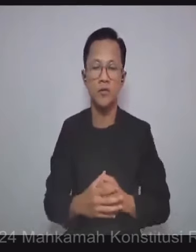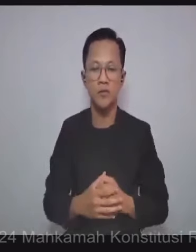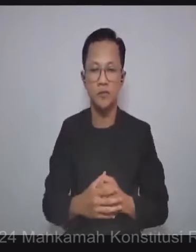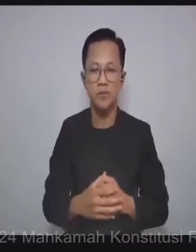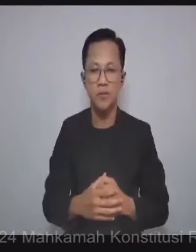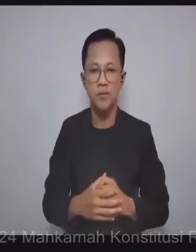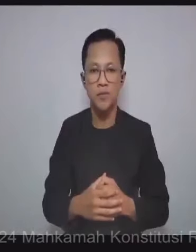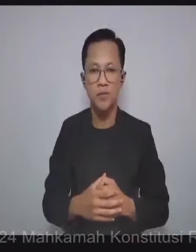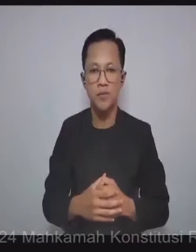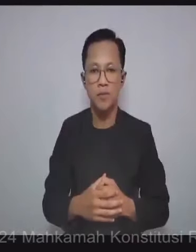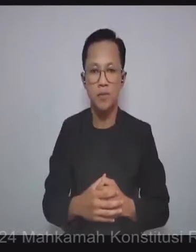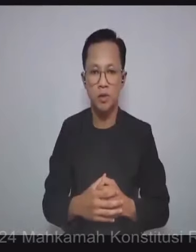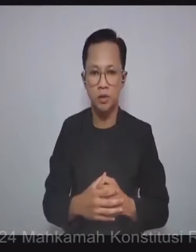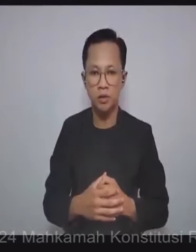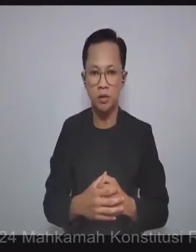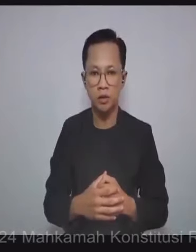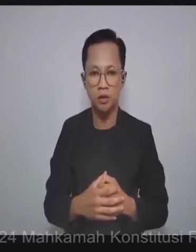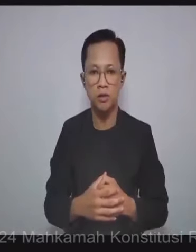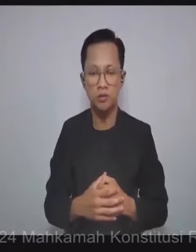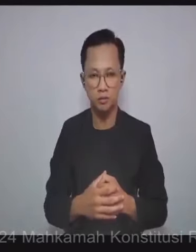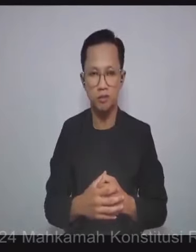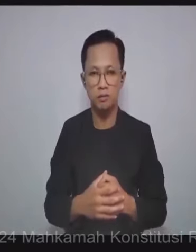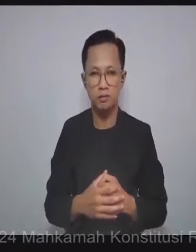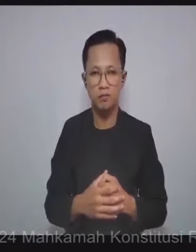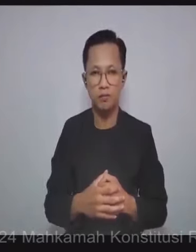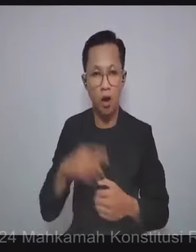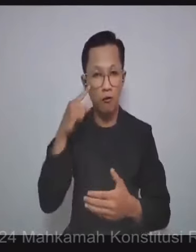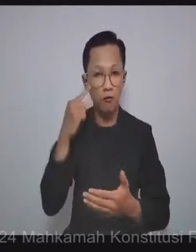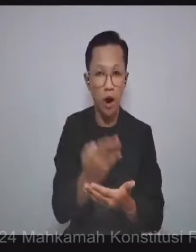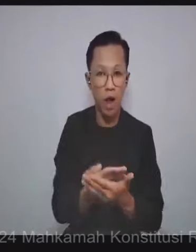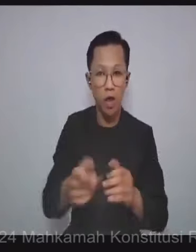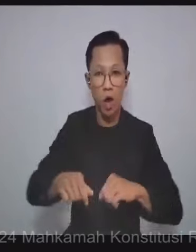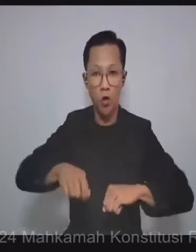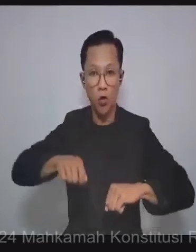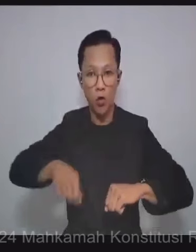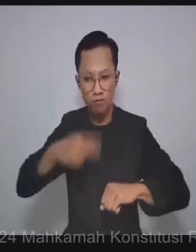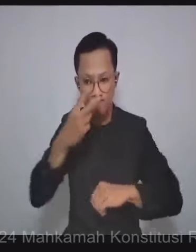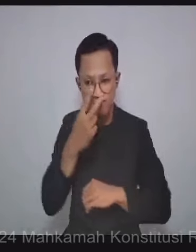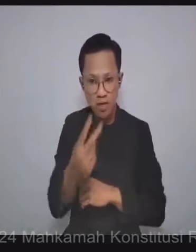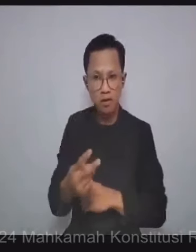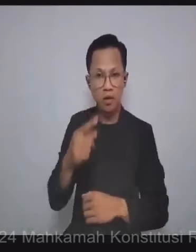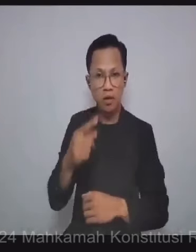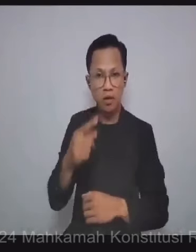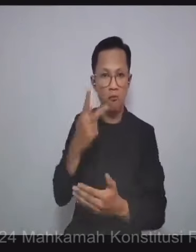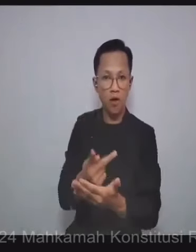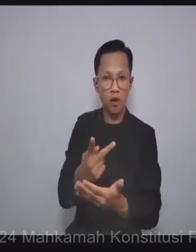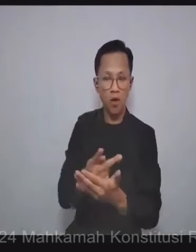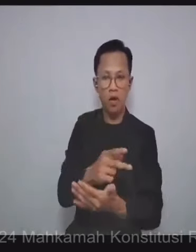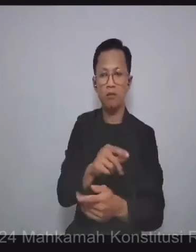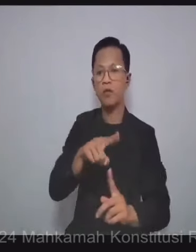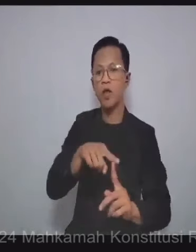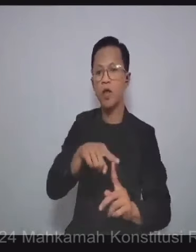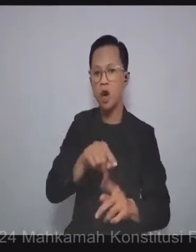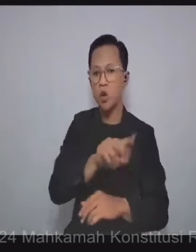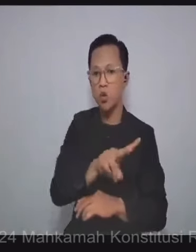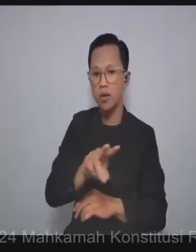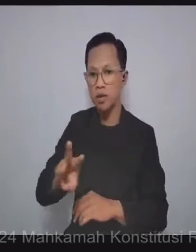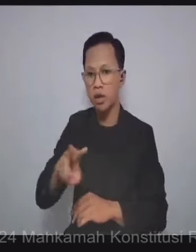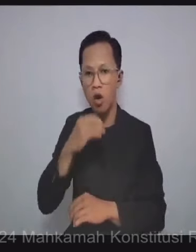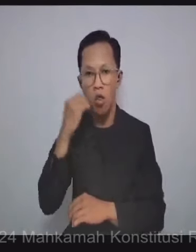2023 bahwa dari fakta hukum dalam persidangan pula didapat Fakta pada tanggal 23 Oktober 2023